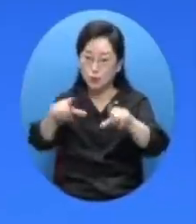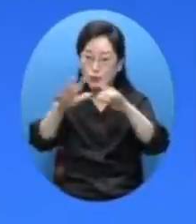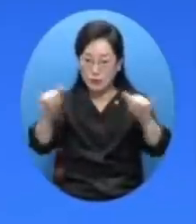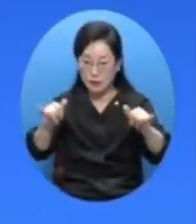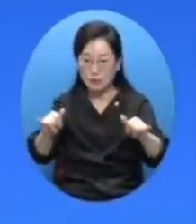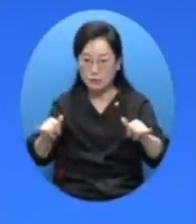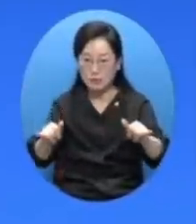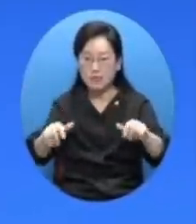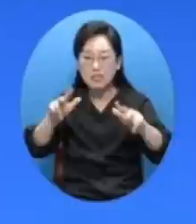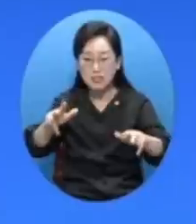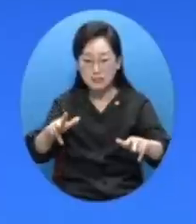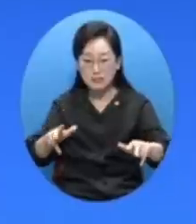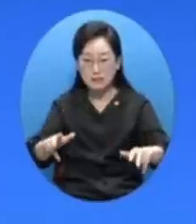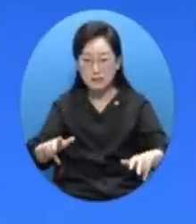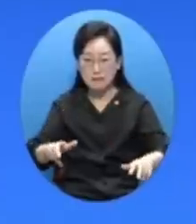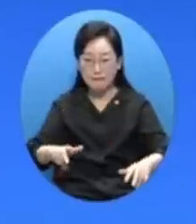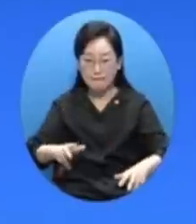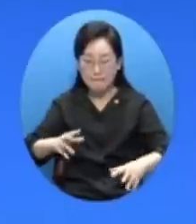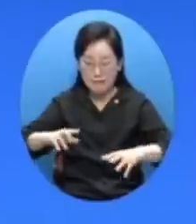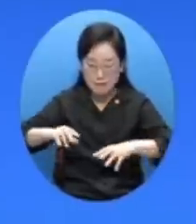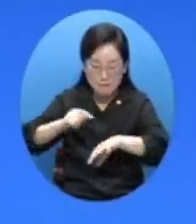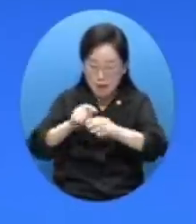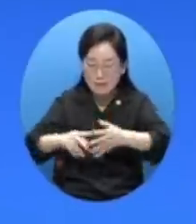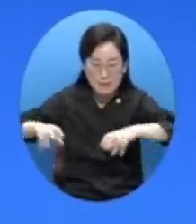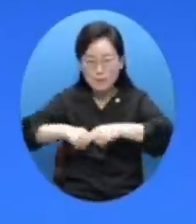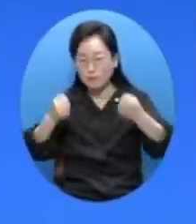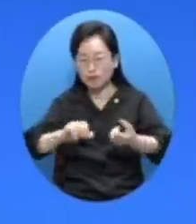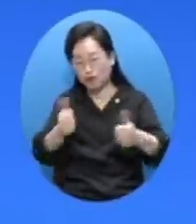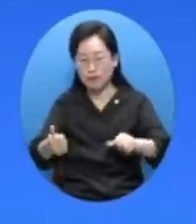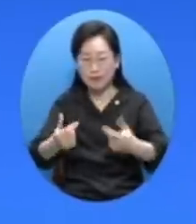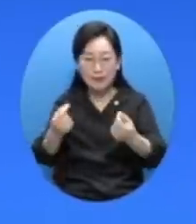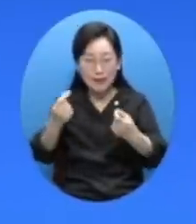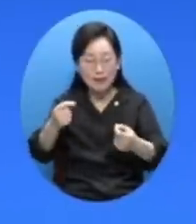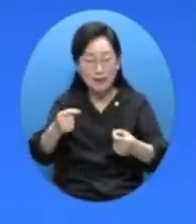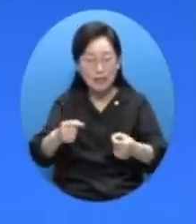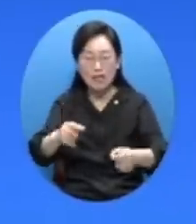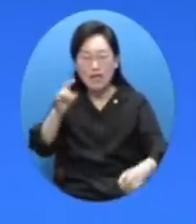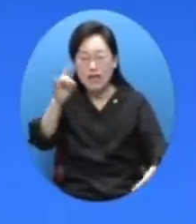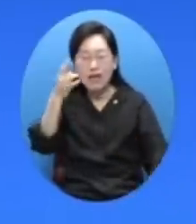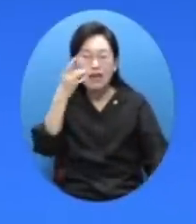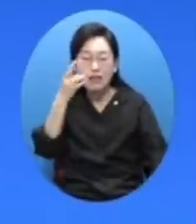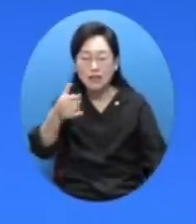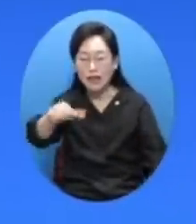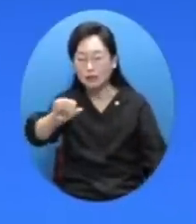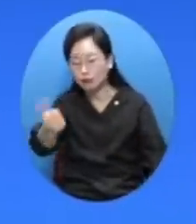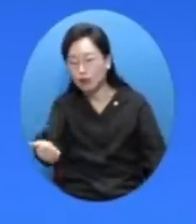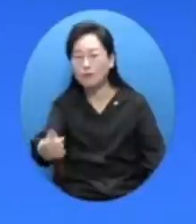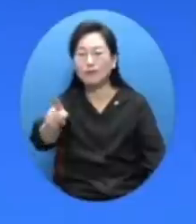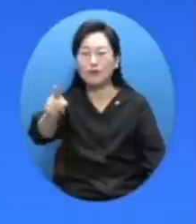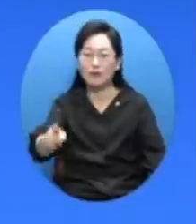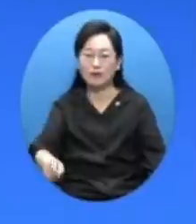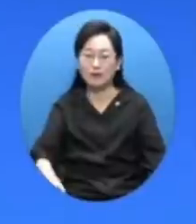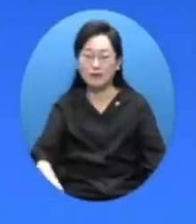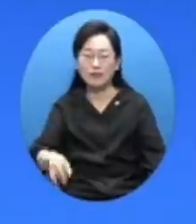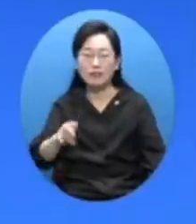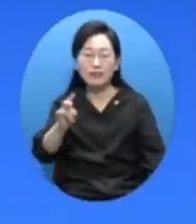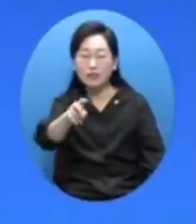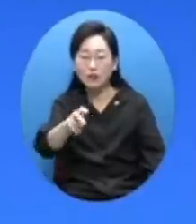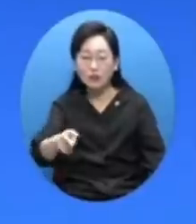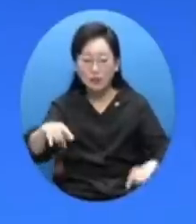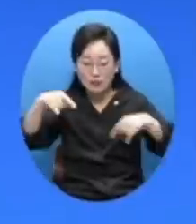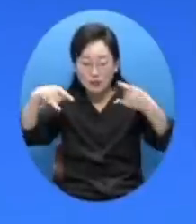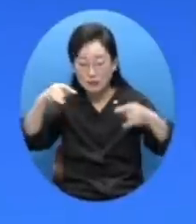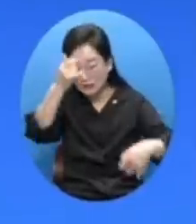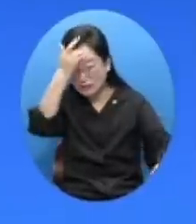지금 내가 막 달걀기 찢어서 죽을 것 같습니다 하나밖에 없는 나이가 죽었어요 선지자님 기도해줘서 난